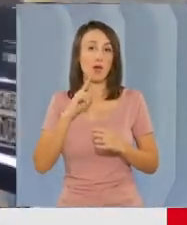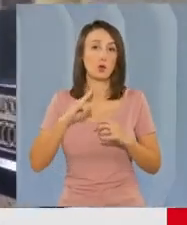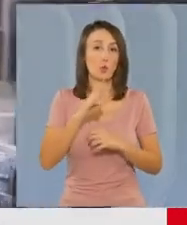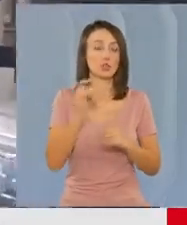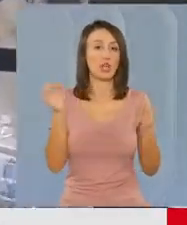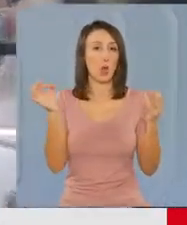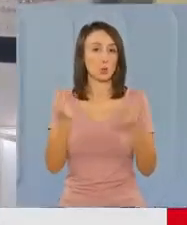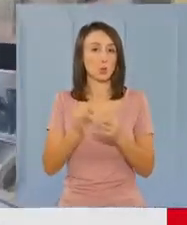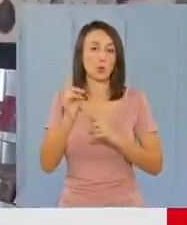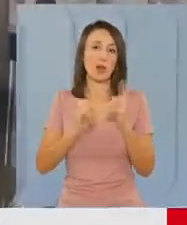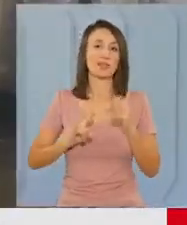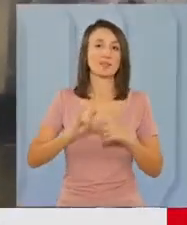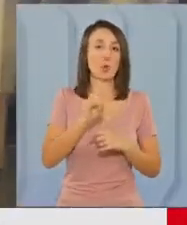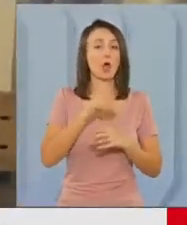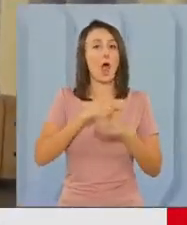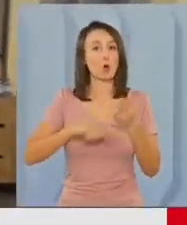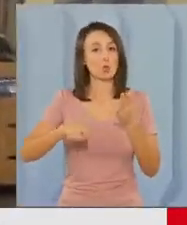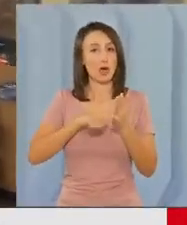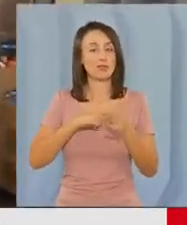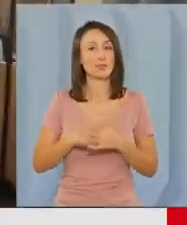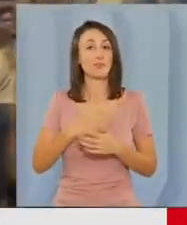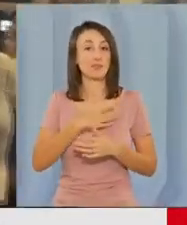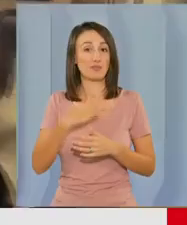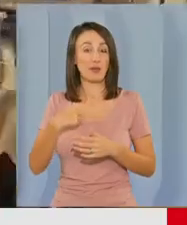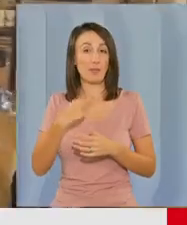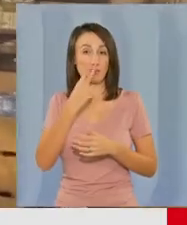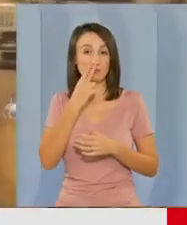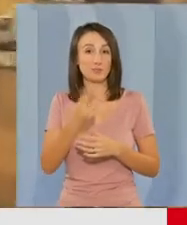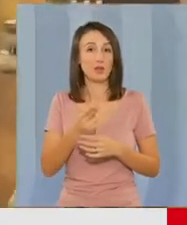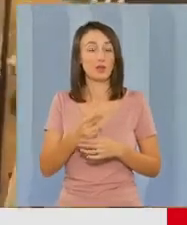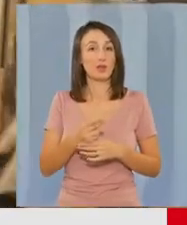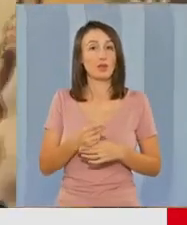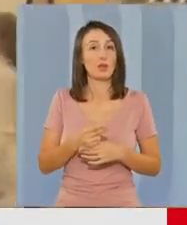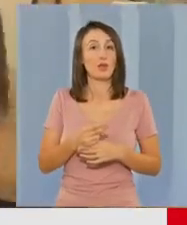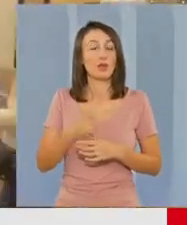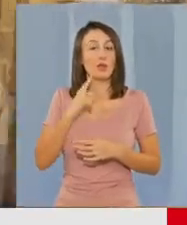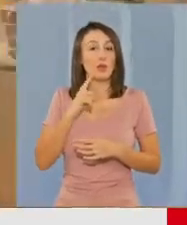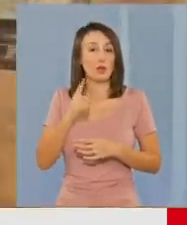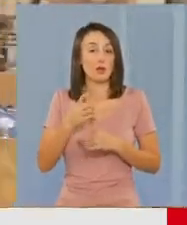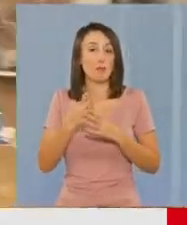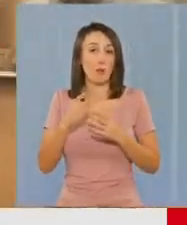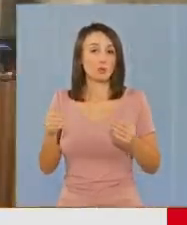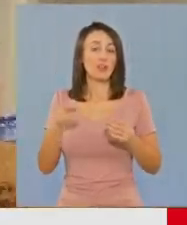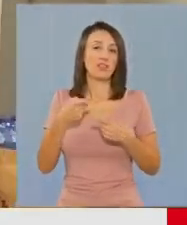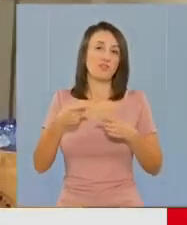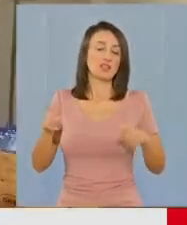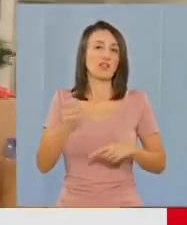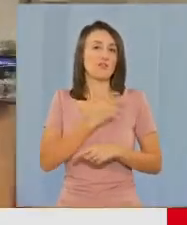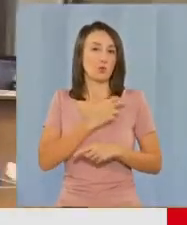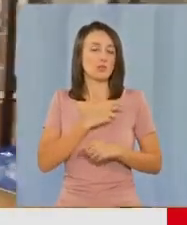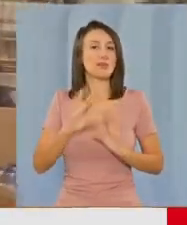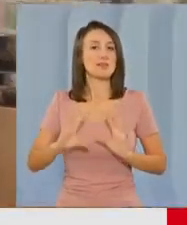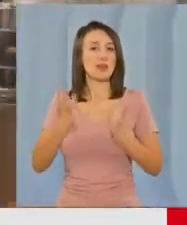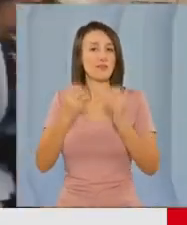va fi redusă iar unele zboruri vor fi anulate greva vizează majoritatea funcțiilor operaționale ale aeroportului precum angajații care se ocupau de